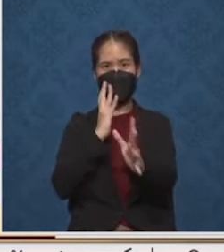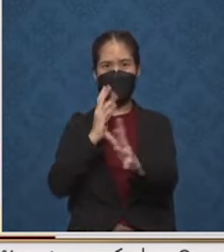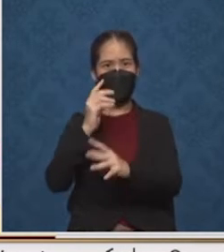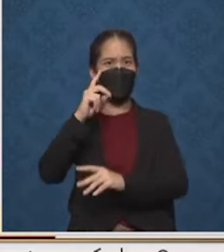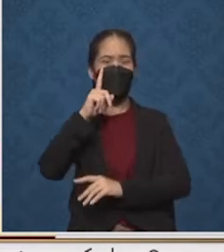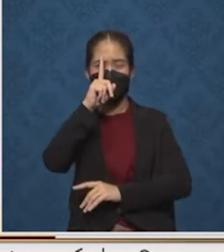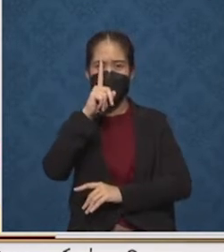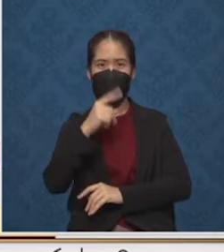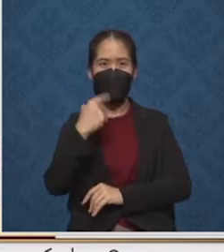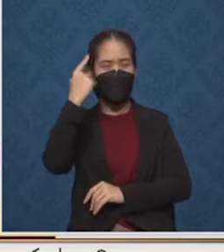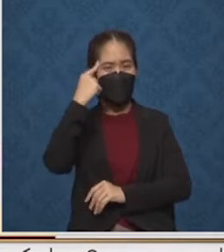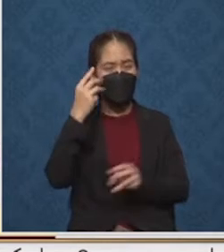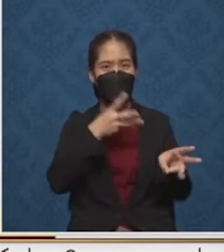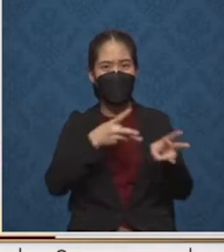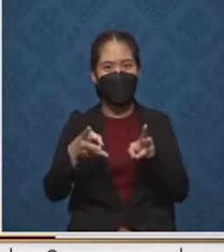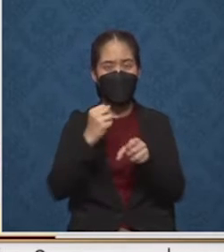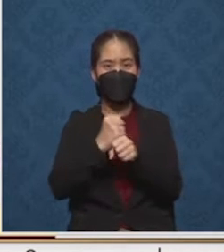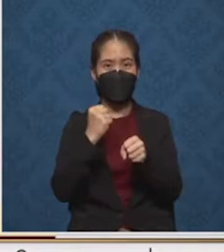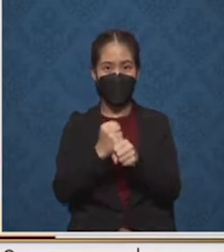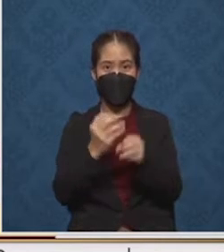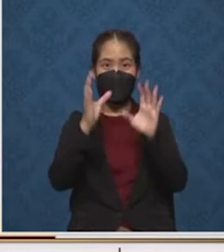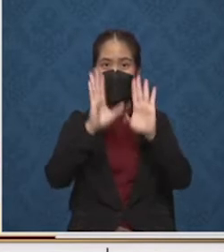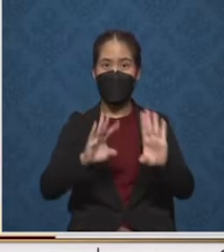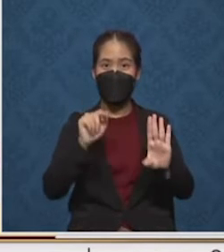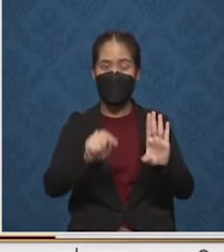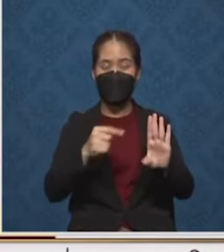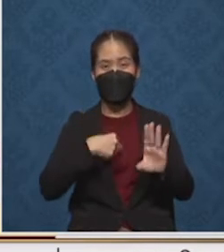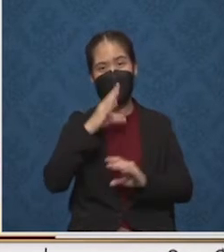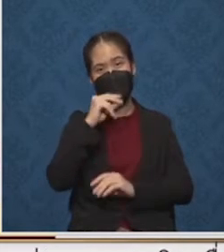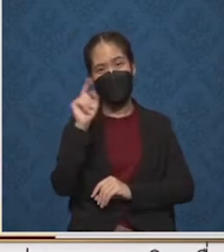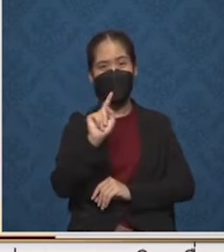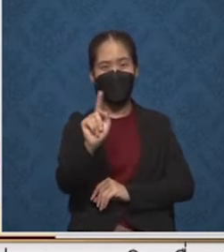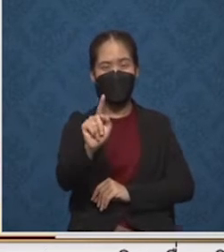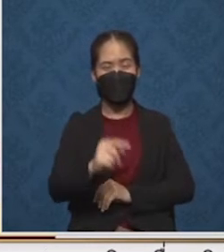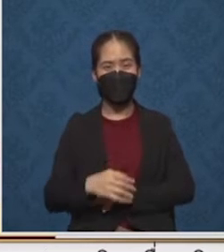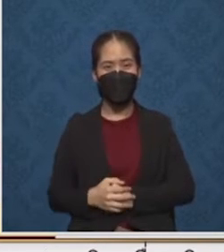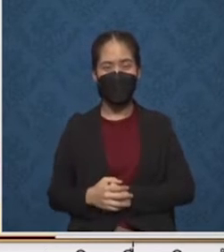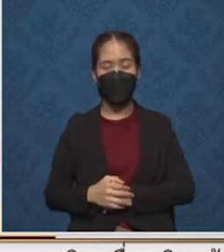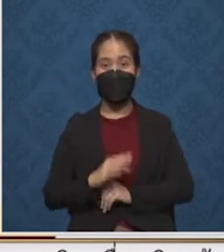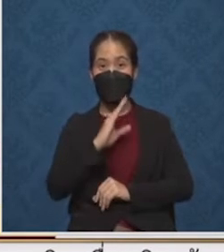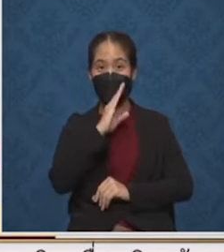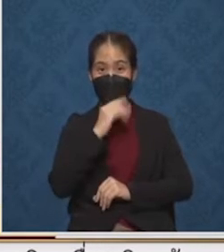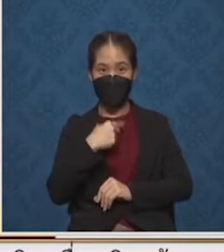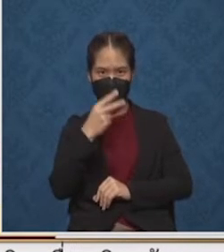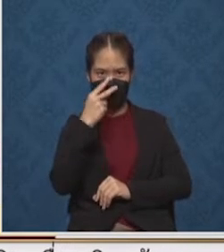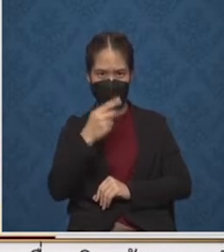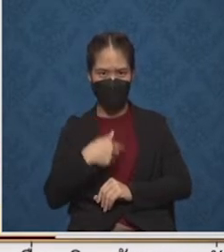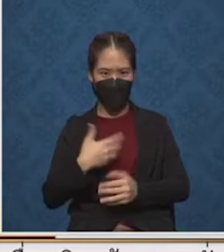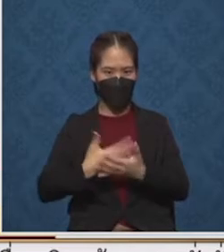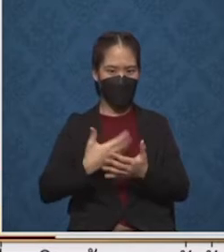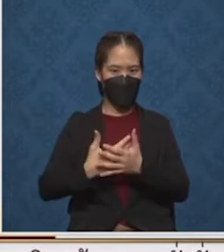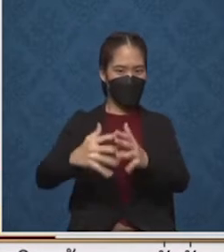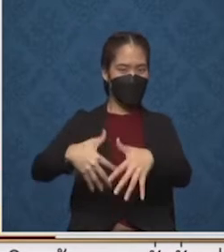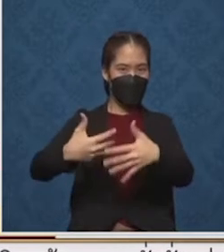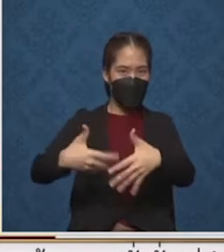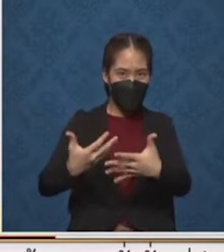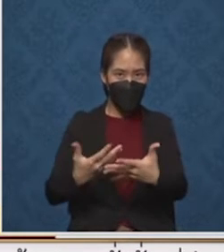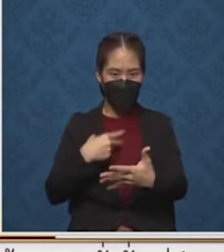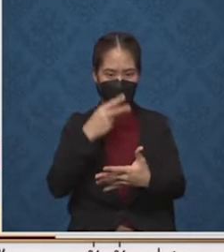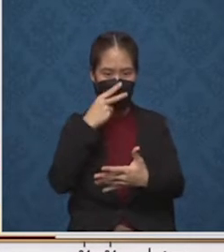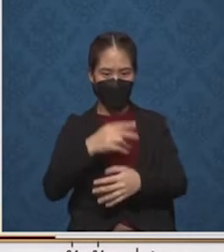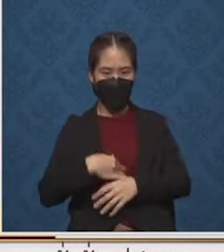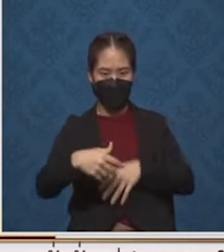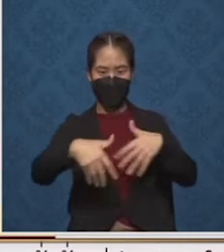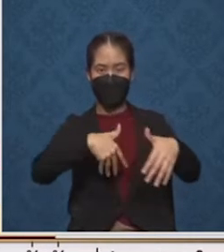กำลังคิดมาตรการที่บริการอย่างนี้เนี่ยทำอาหารจะเรียกว่าอะไรครับถ้าไม่เห็นแก่ได้ถ้าไม่ทำลายประชา